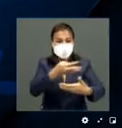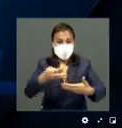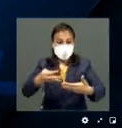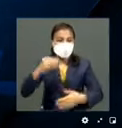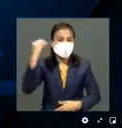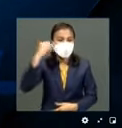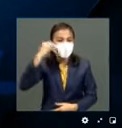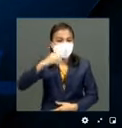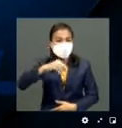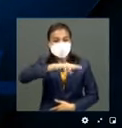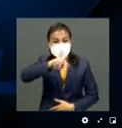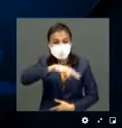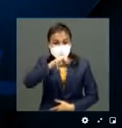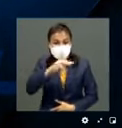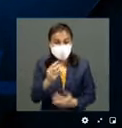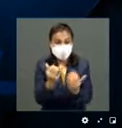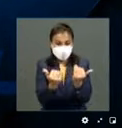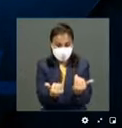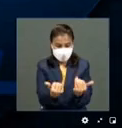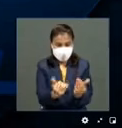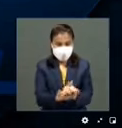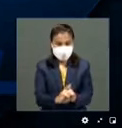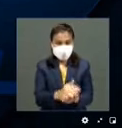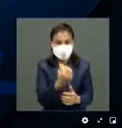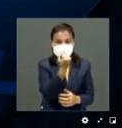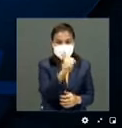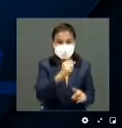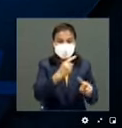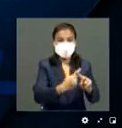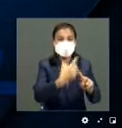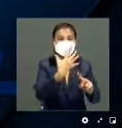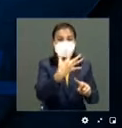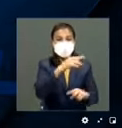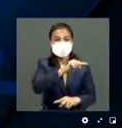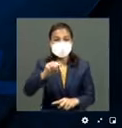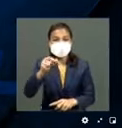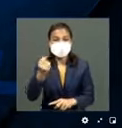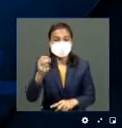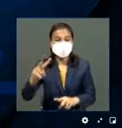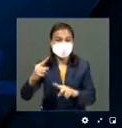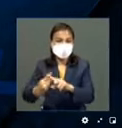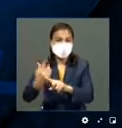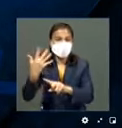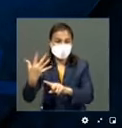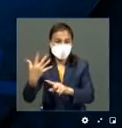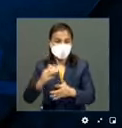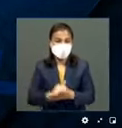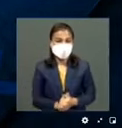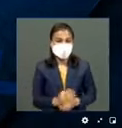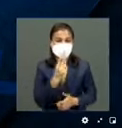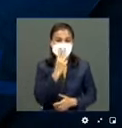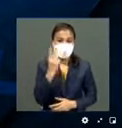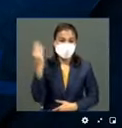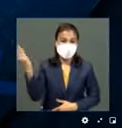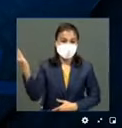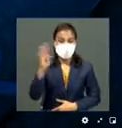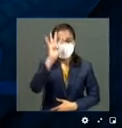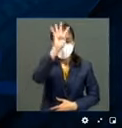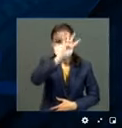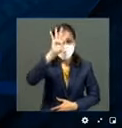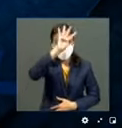คะในวันนี้นะคะตั้งแต่10พฤษภาคมไปถึงวันที่12ที่แสดงให้ท่านเห็นตรงนี้คลองเตยจะ